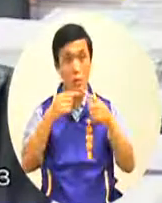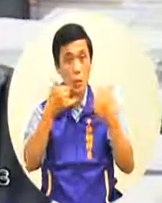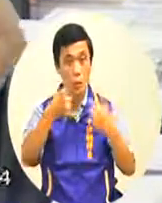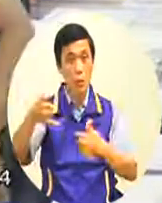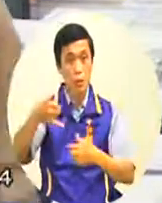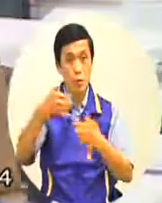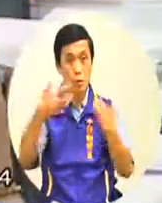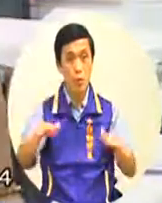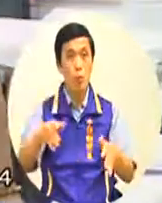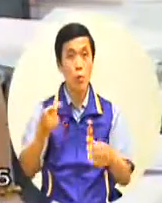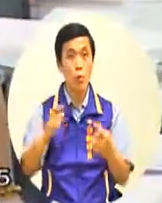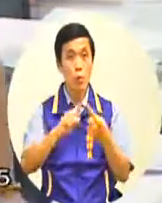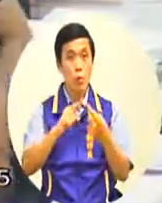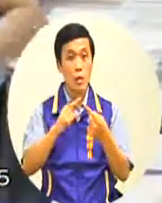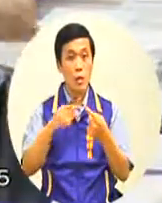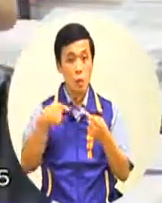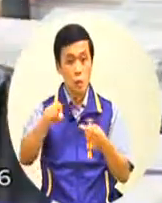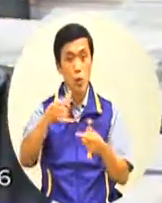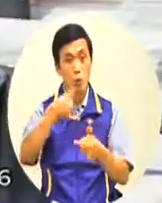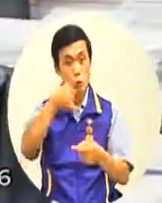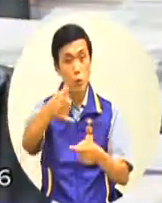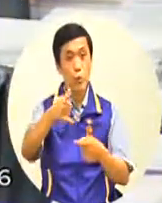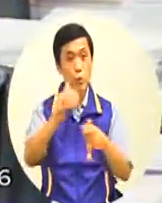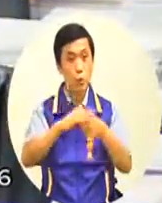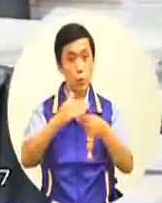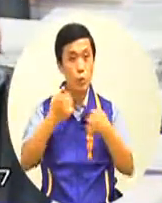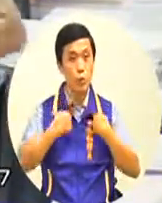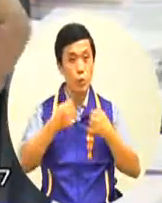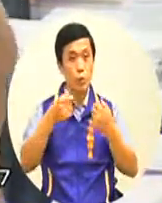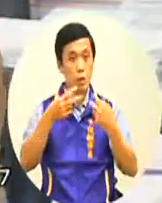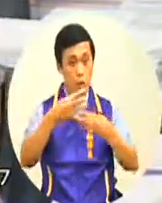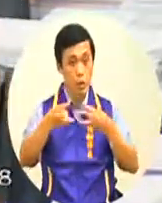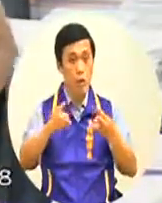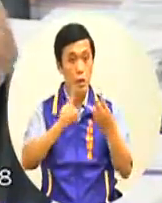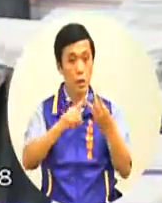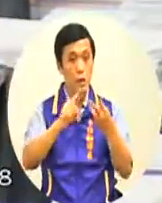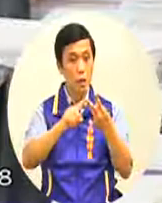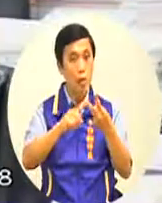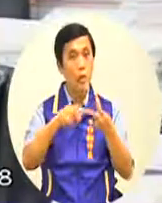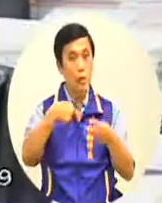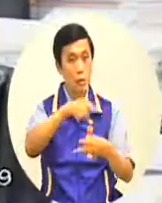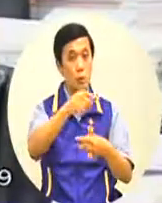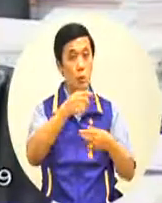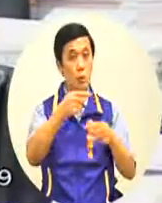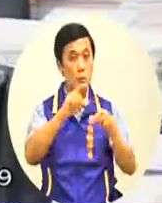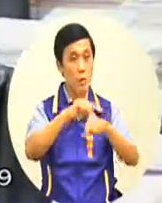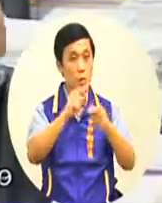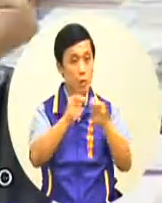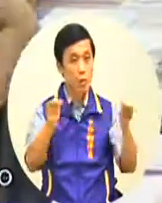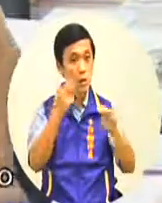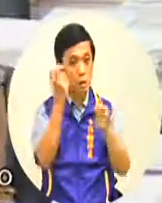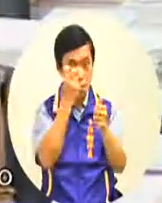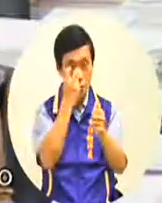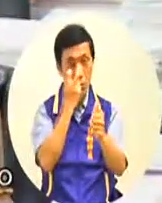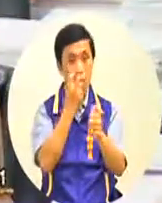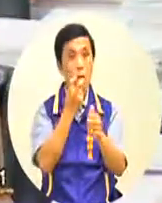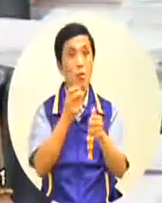个长照那，哦，这是第一个问题。第二个，哦，我先举例，刚刚我在这个礼拜三